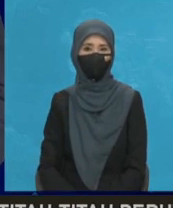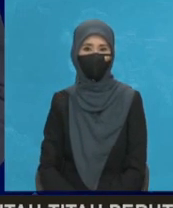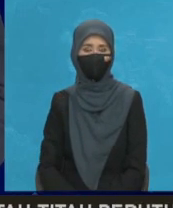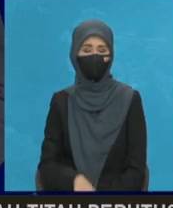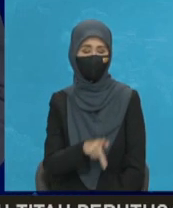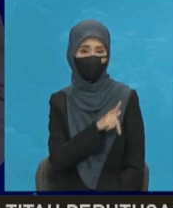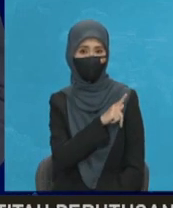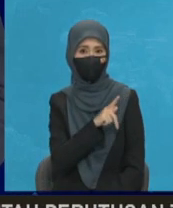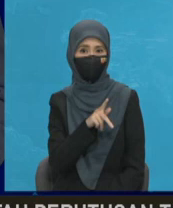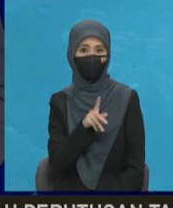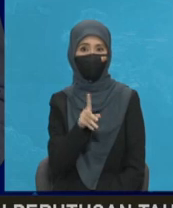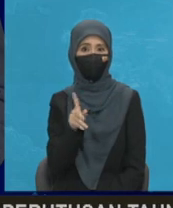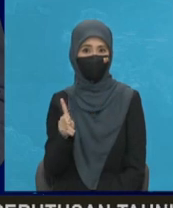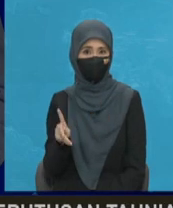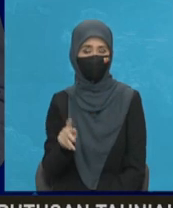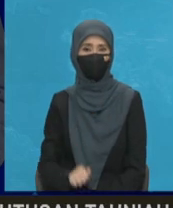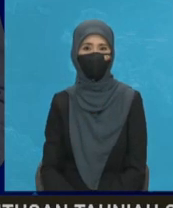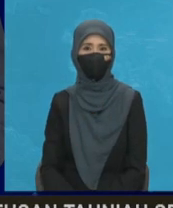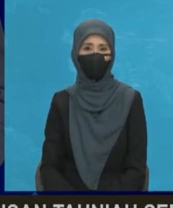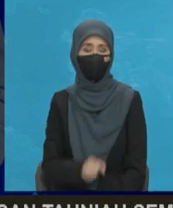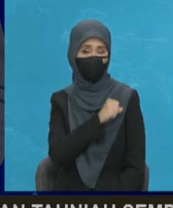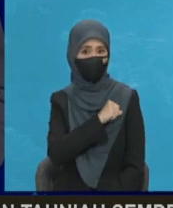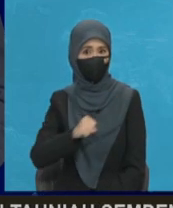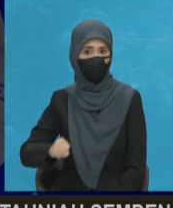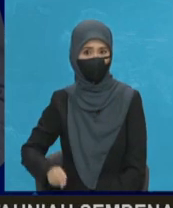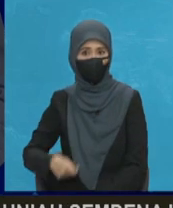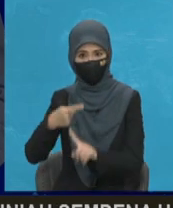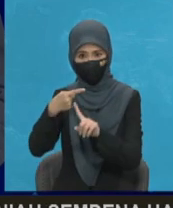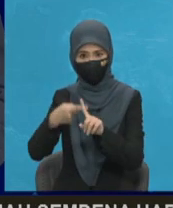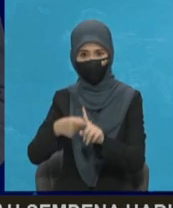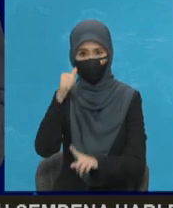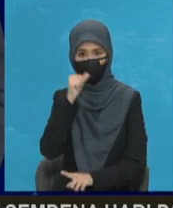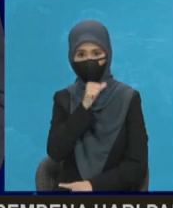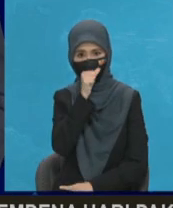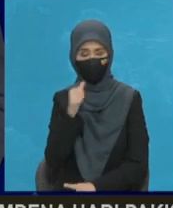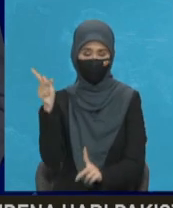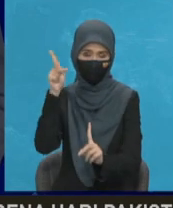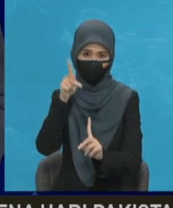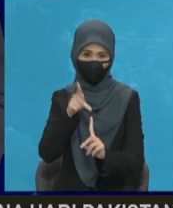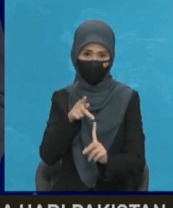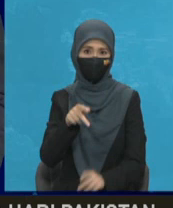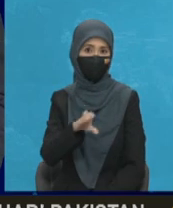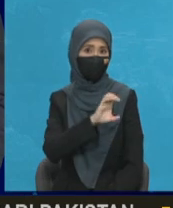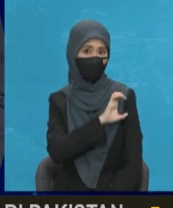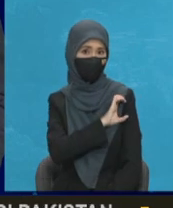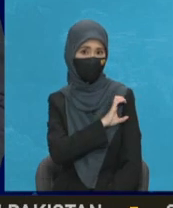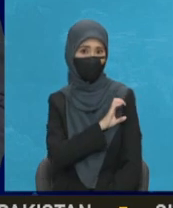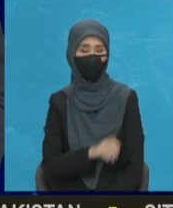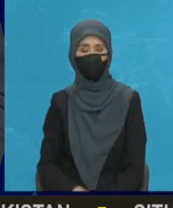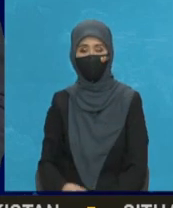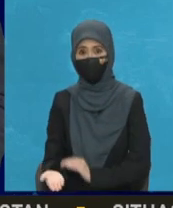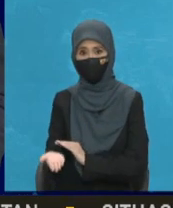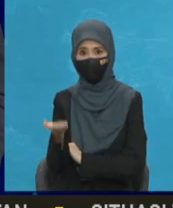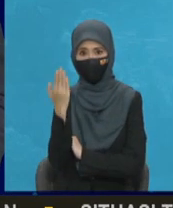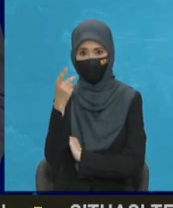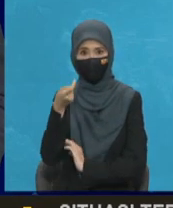dan yang di-pertuan negara punya terus alam seberang rambatan kepada pasukan Palestina aja Brunai PPDB berlangsung pagi